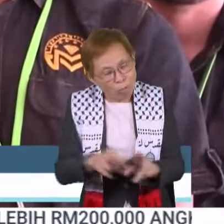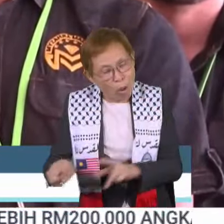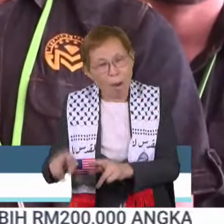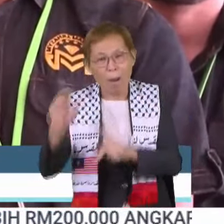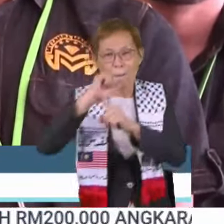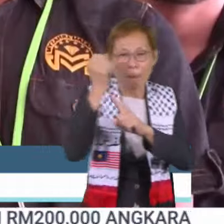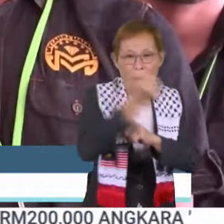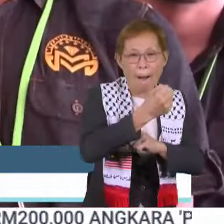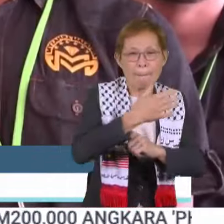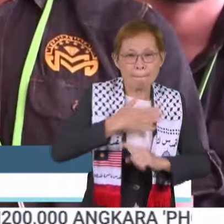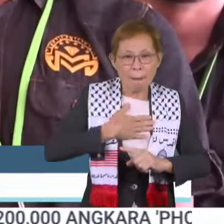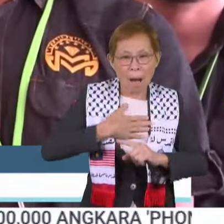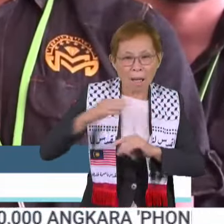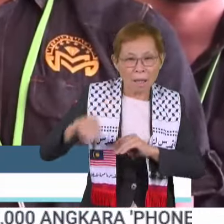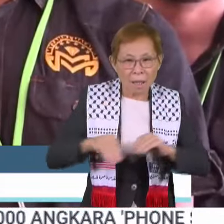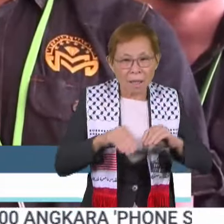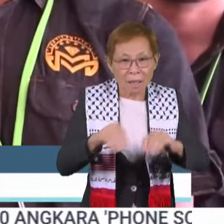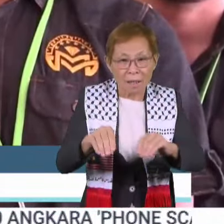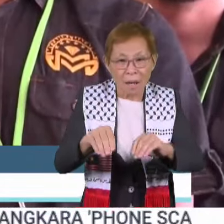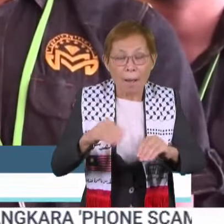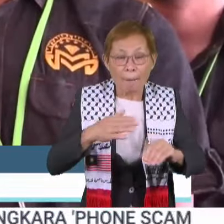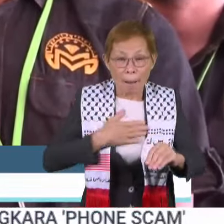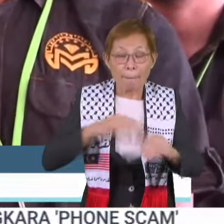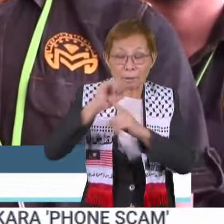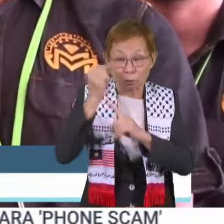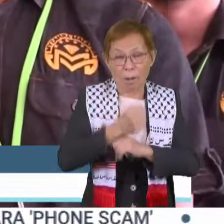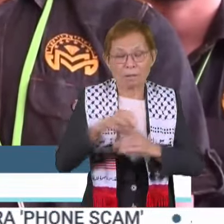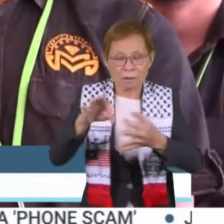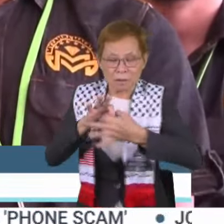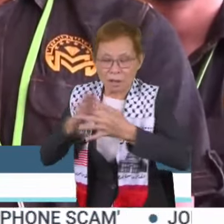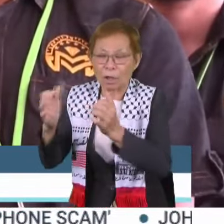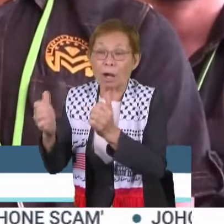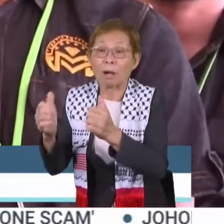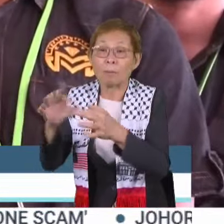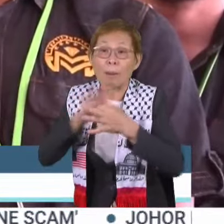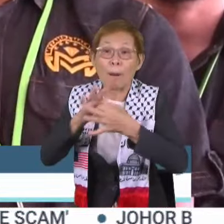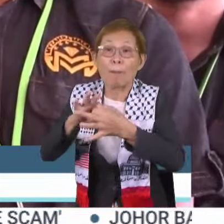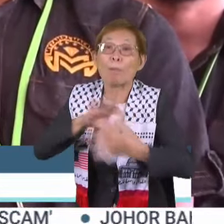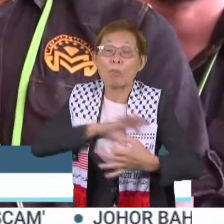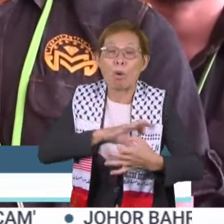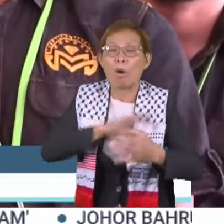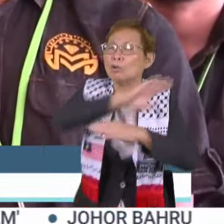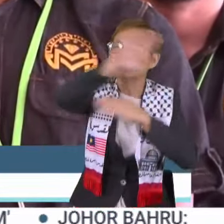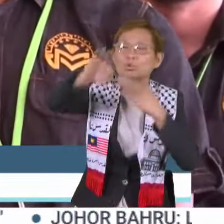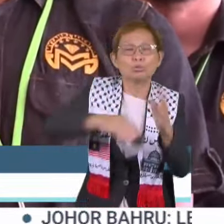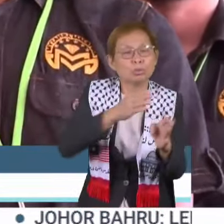persatuan manzara akan dapat berkerjasama dengan pihak polis dalam segala apa